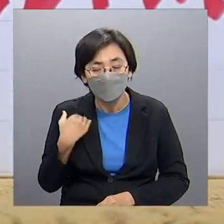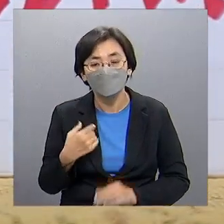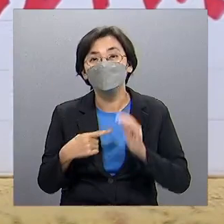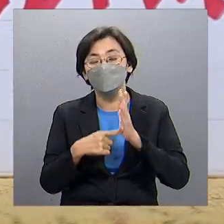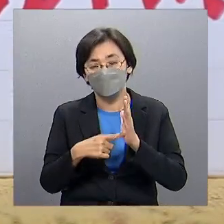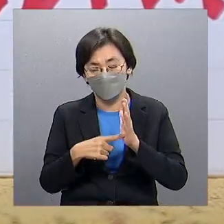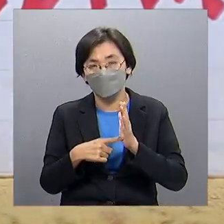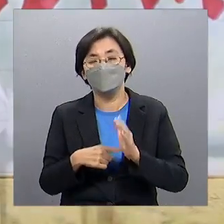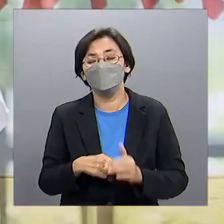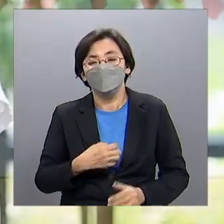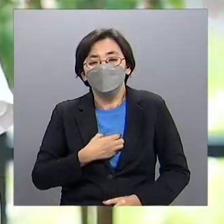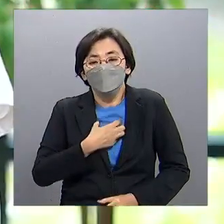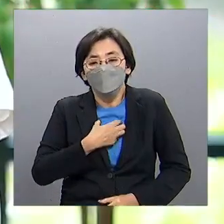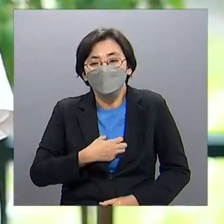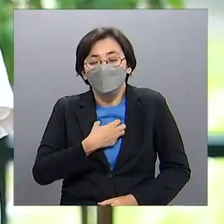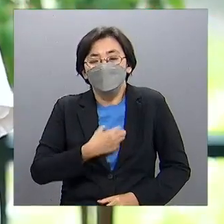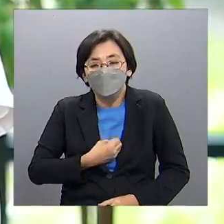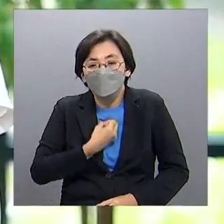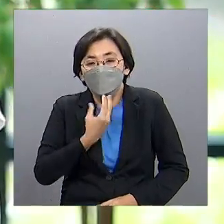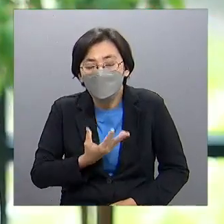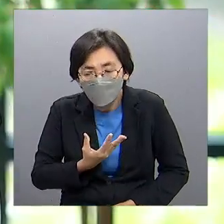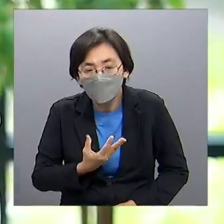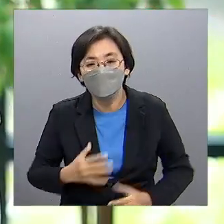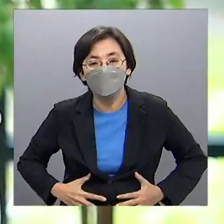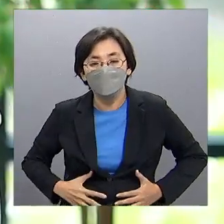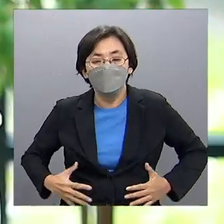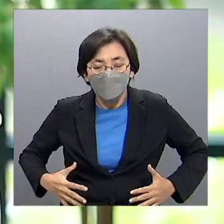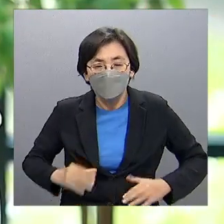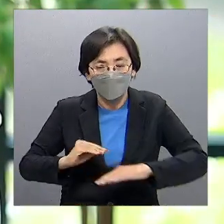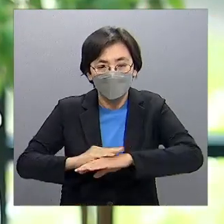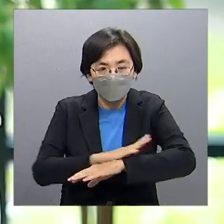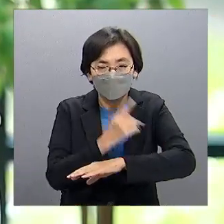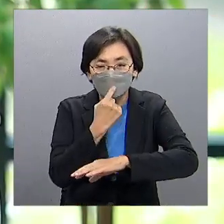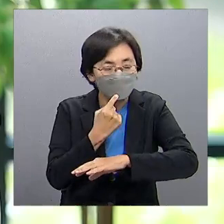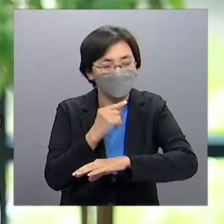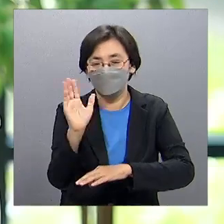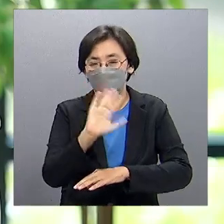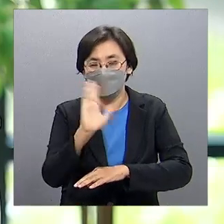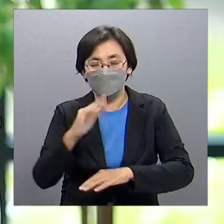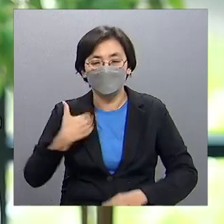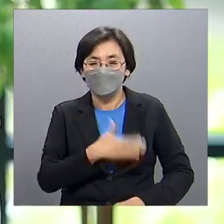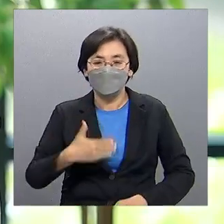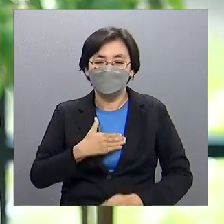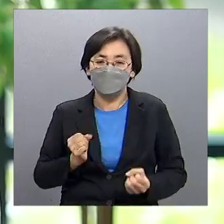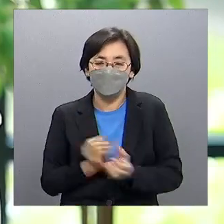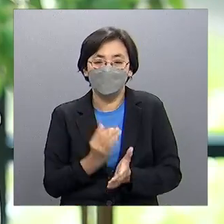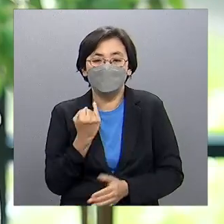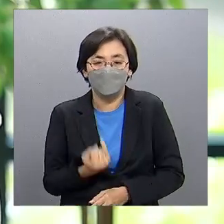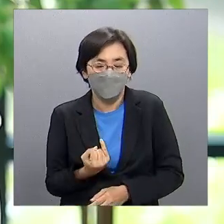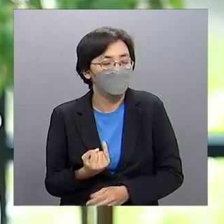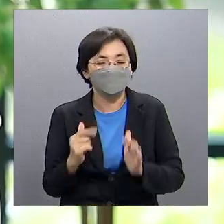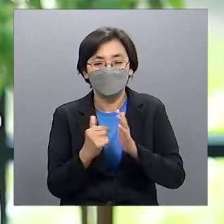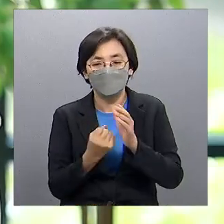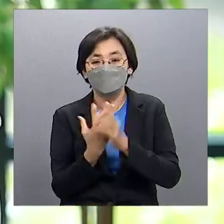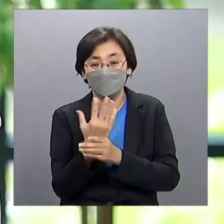อมอ้วกอาเจียนผื่นขึ้นตัวบวมอะไรเงี้ยอย่างเงี้ยแสดงว่าไม่ควรใช้ละร่างกายเราอาจจะแพ้ยาสมุนไพรชนิดนั้นเพ